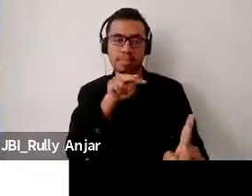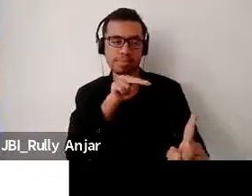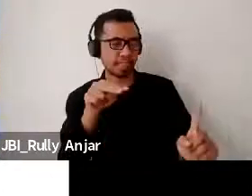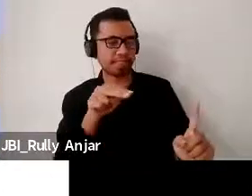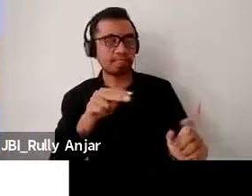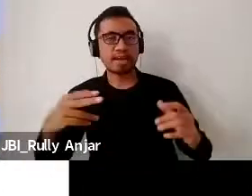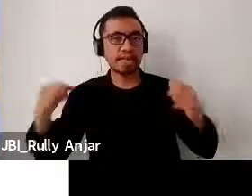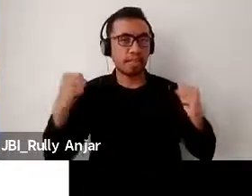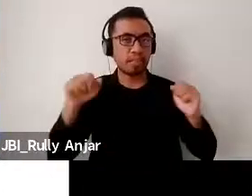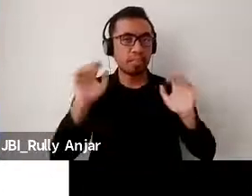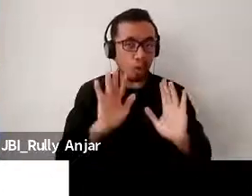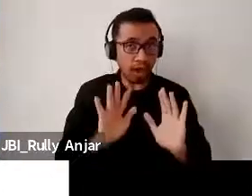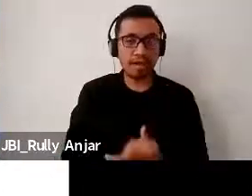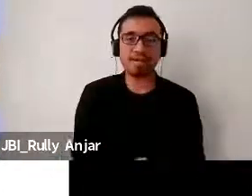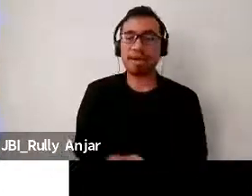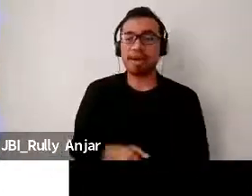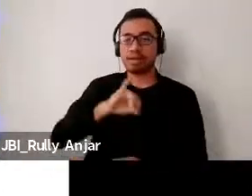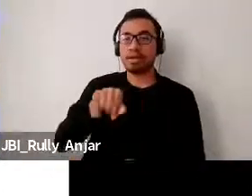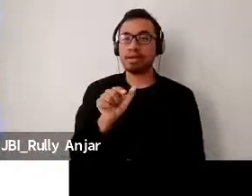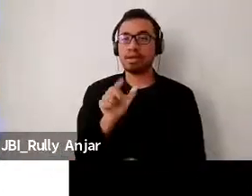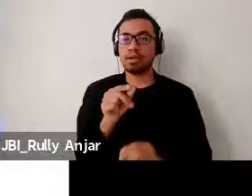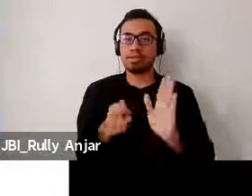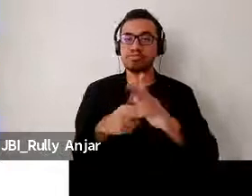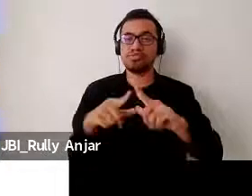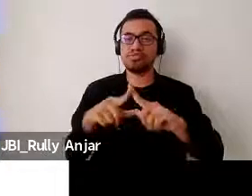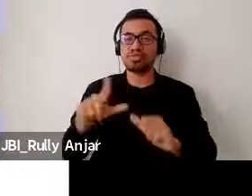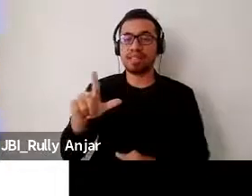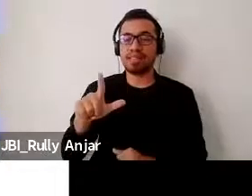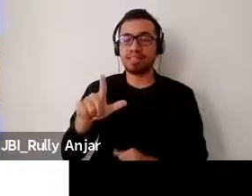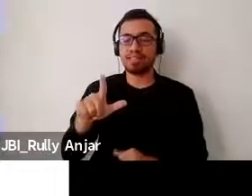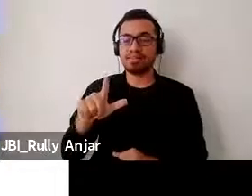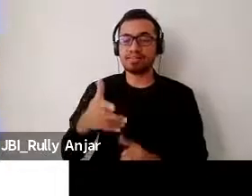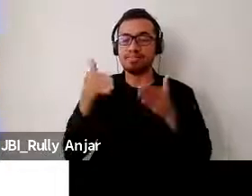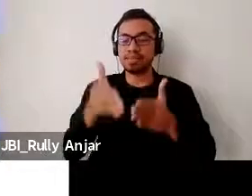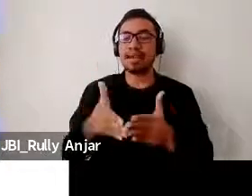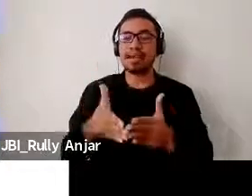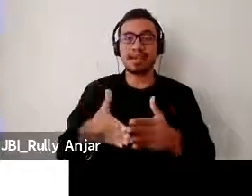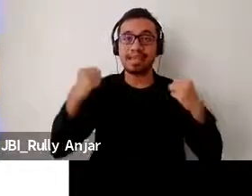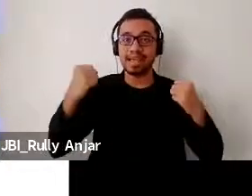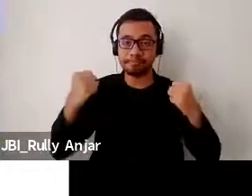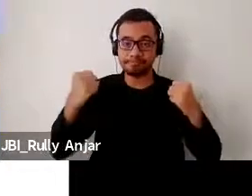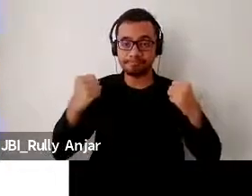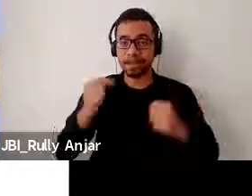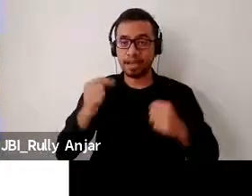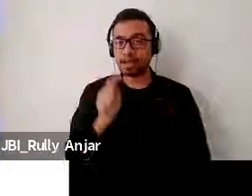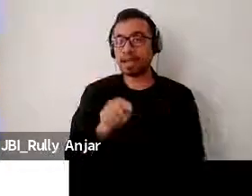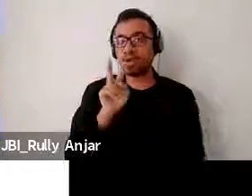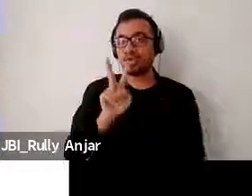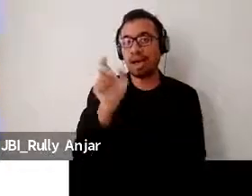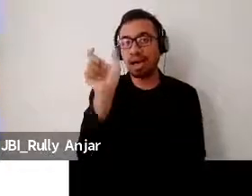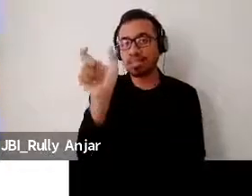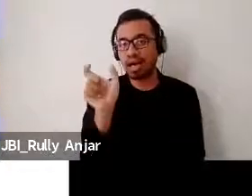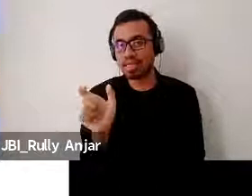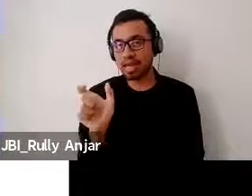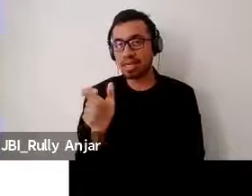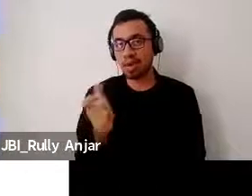lihat jurnal-jurnal ya, jurnal terutama jurnal-jurnal yang ditulis di bidang kesehatan, itu ada dua istilah yang diulang-ulang,